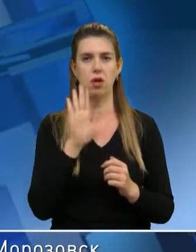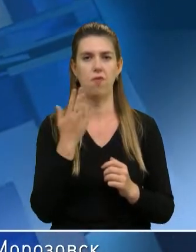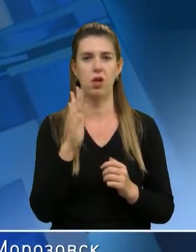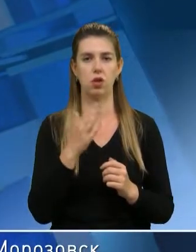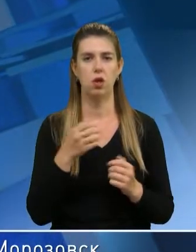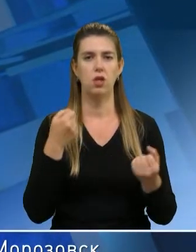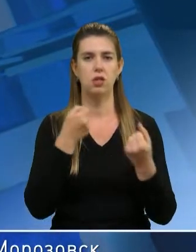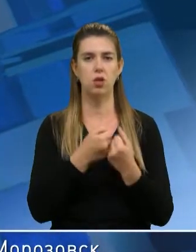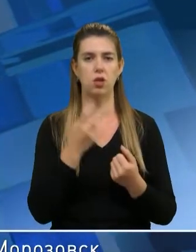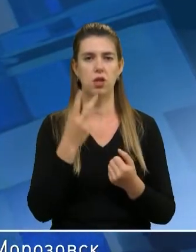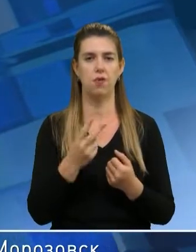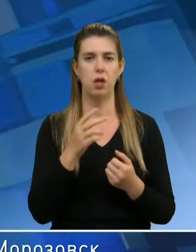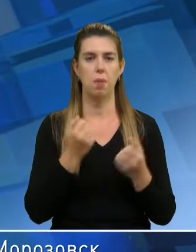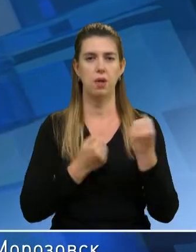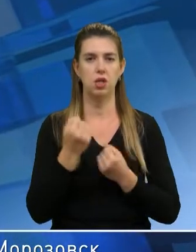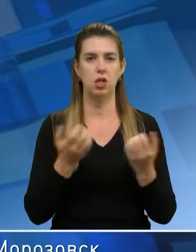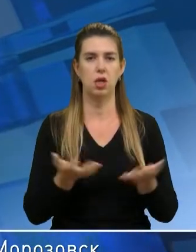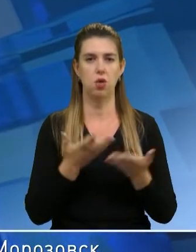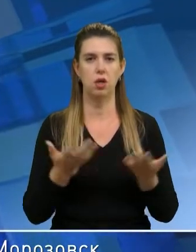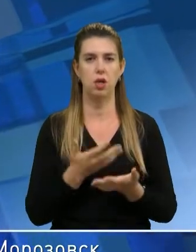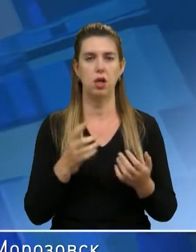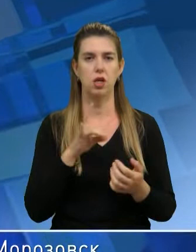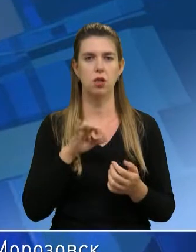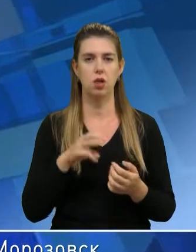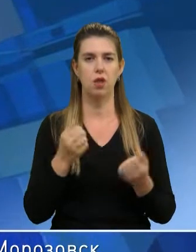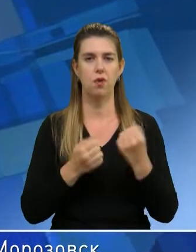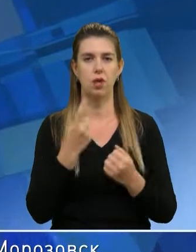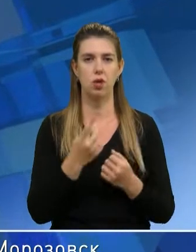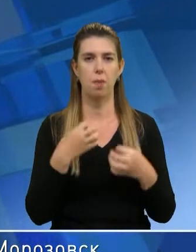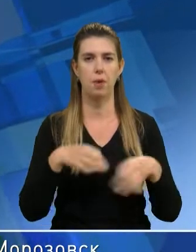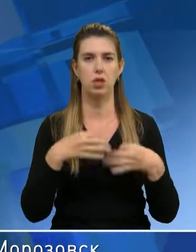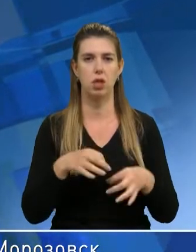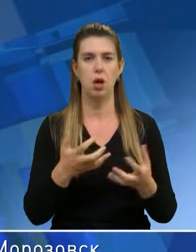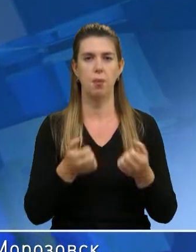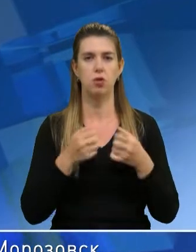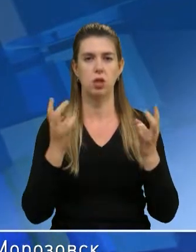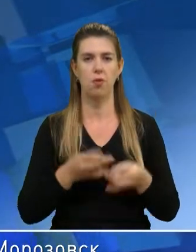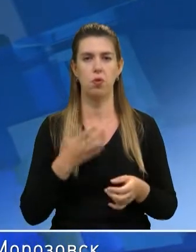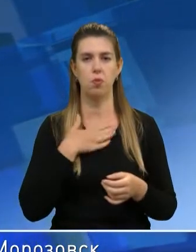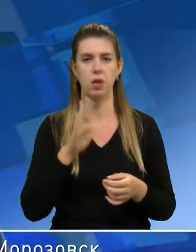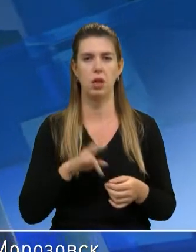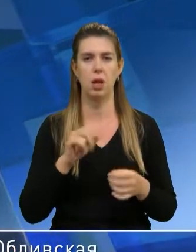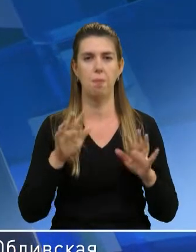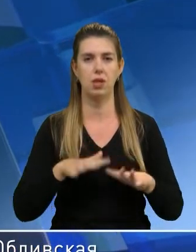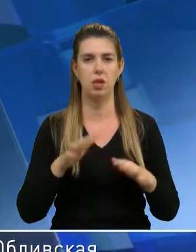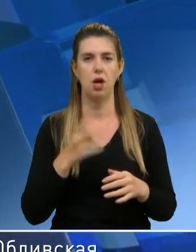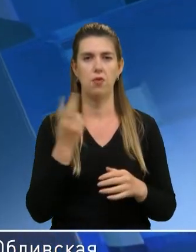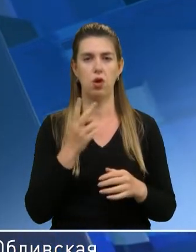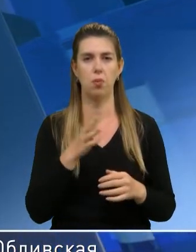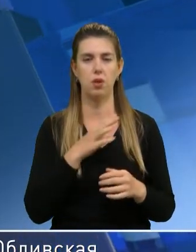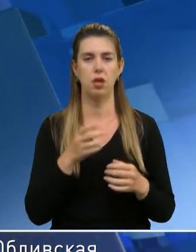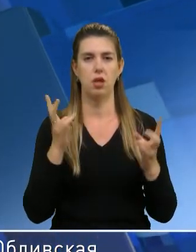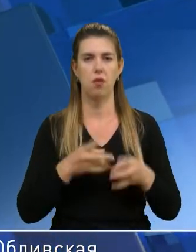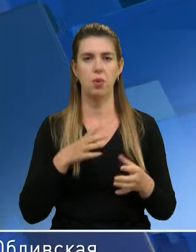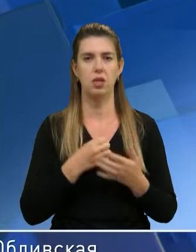Семикаракорск-Волгодонск столкнулись две отечественные легковушки. В результате водитель одного из автомобилей от полученных травм скончался на месте, второй получил травмы